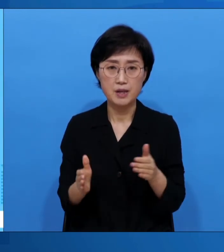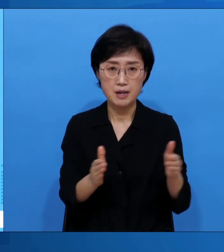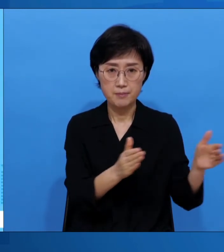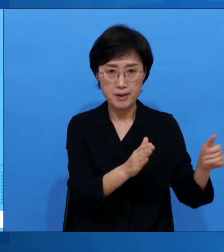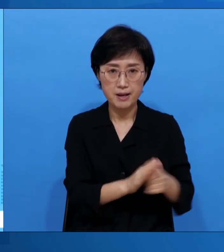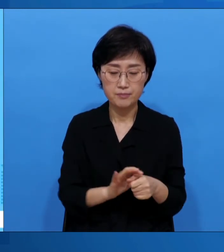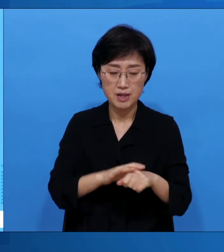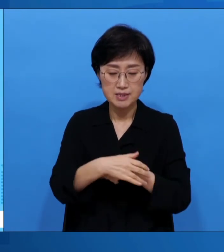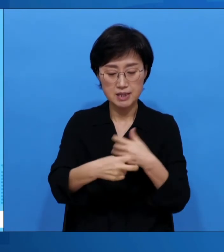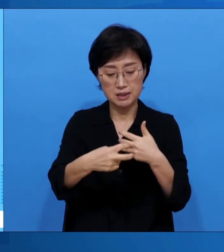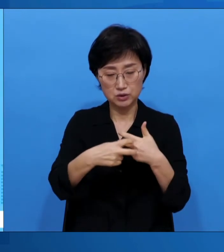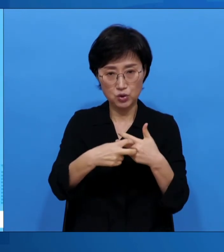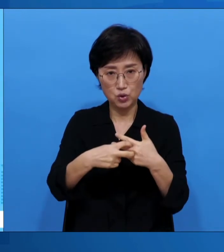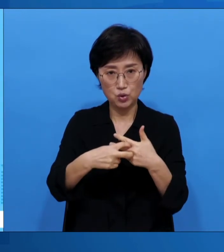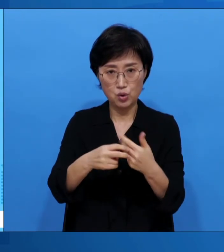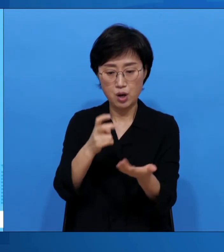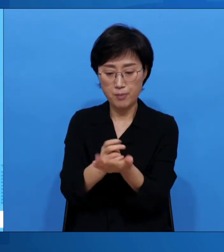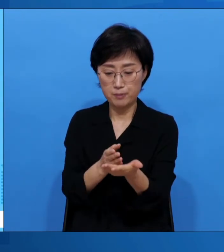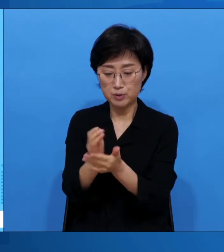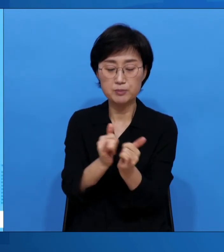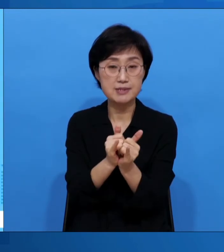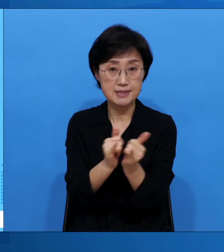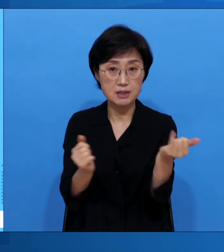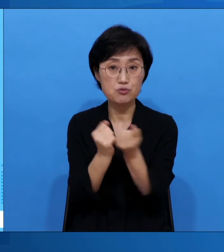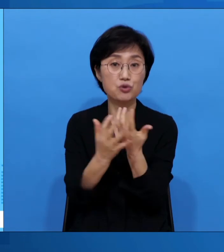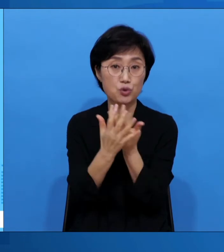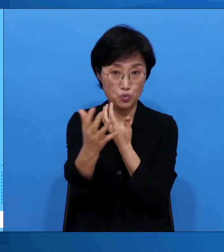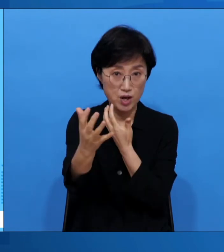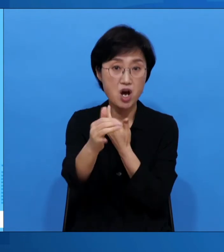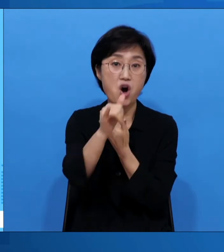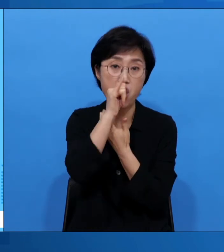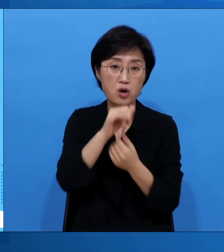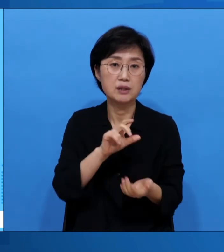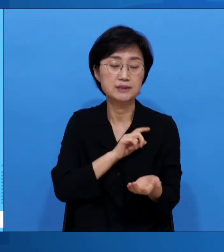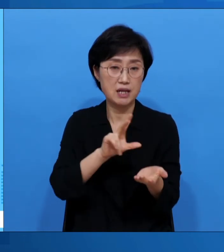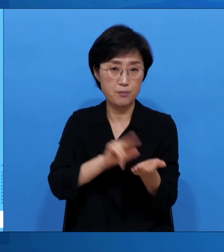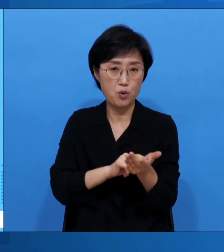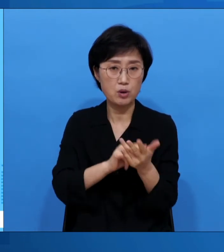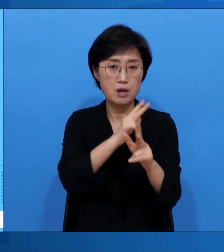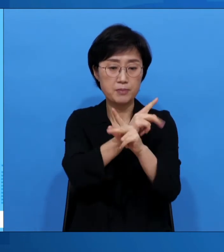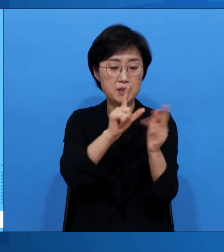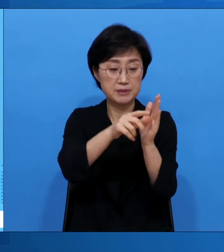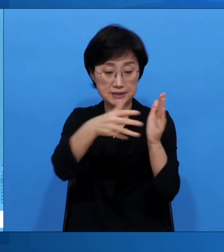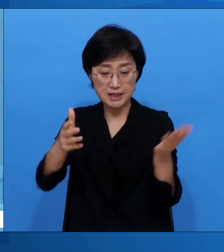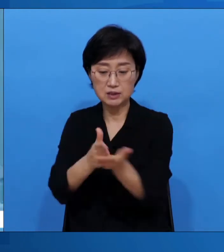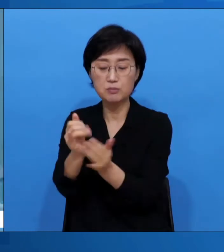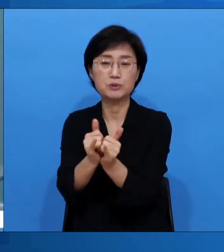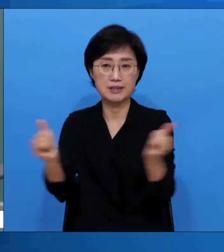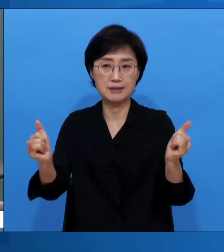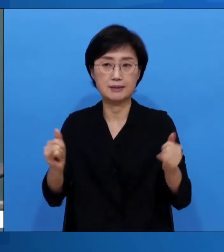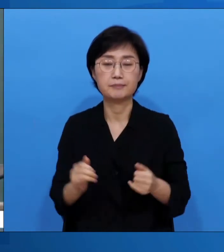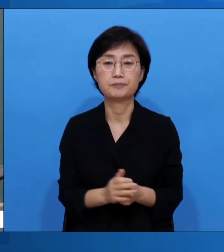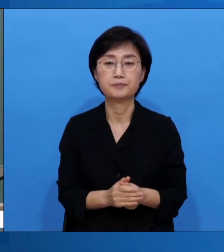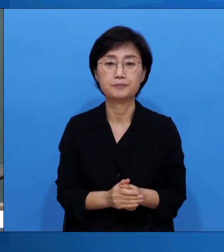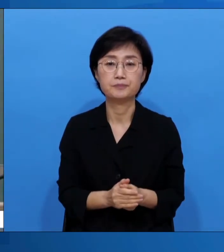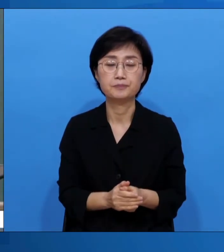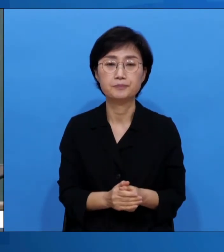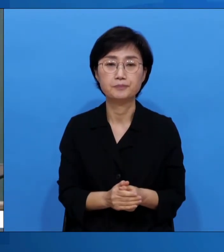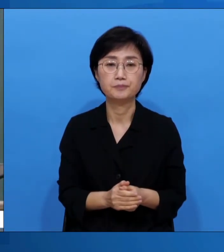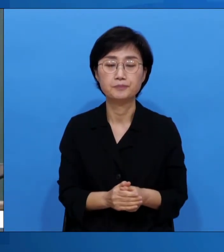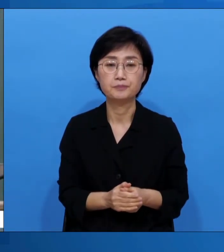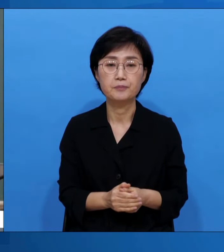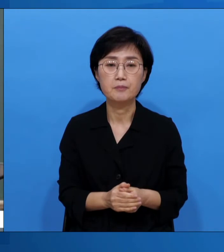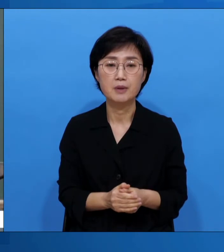이어 세계 의료인 법조인 수련회가 비대면 시대의 전문인이란 주제로 열렸습니다. 류광수